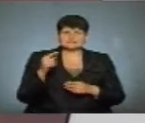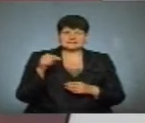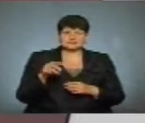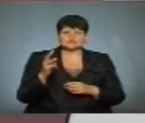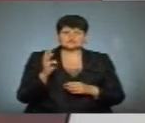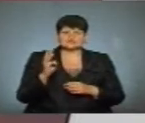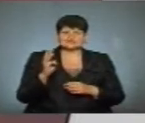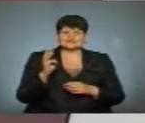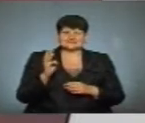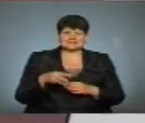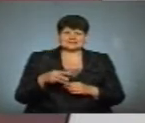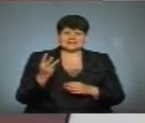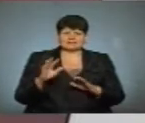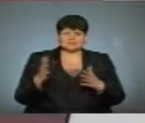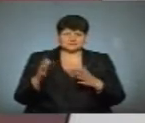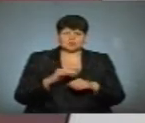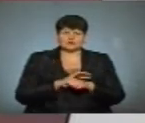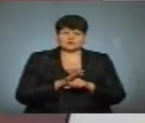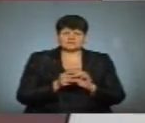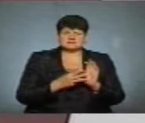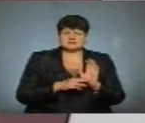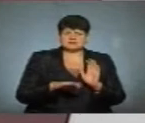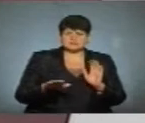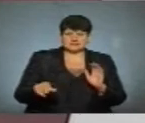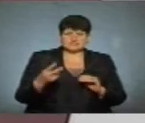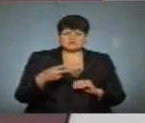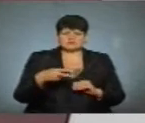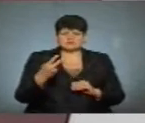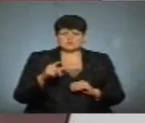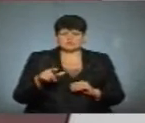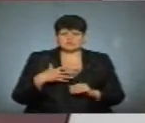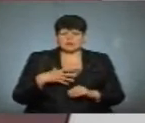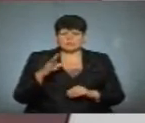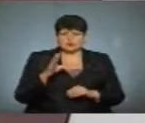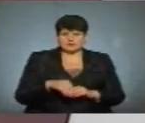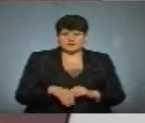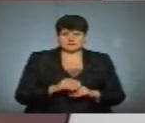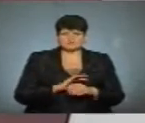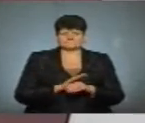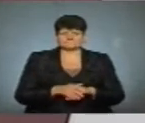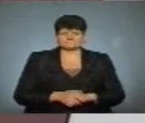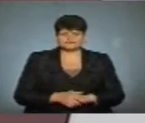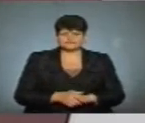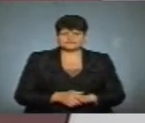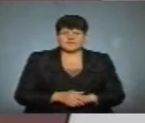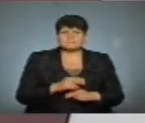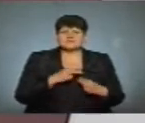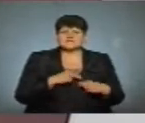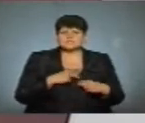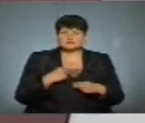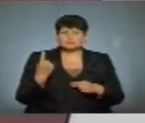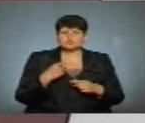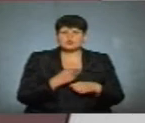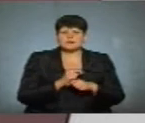випадки коронавірусу. Із них 70 у дітей, 22 людини в області померли через COVID-19. Працівники обласного